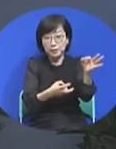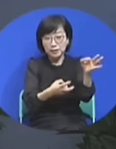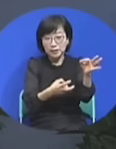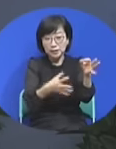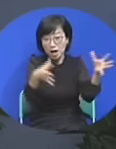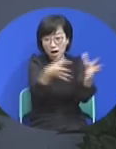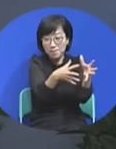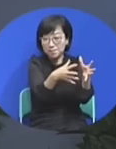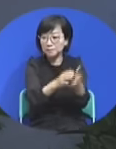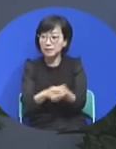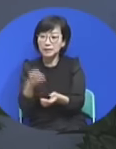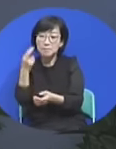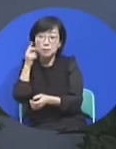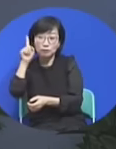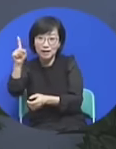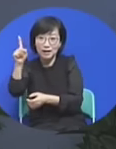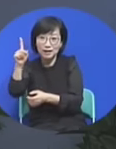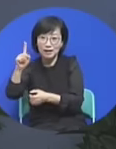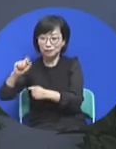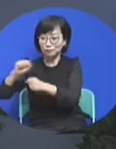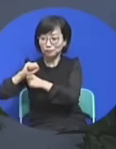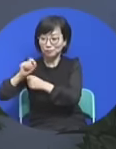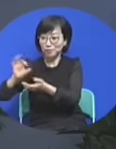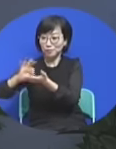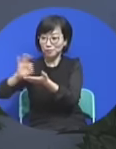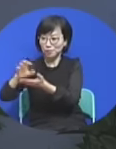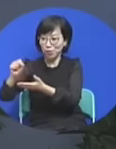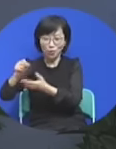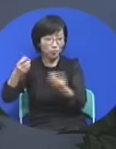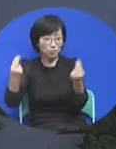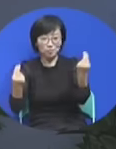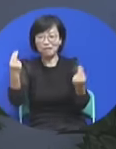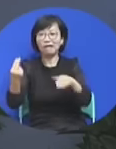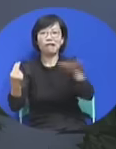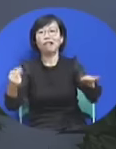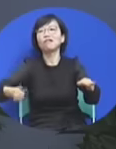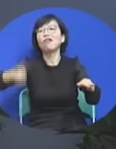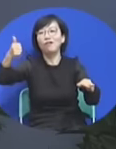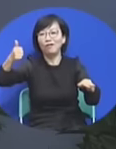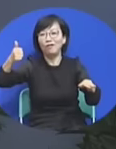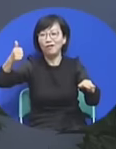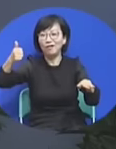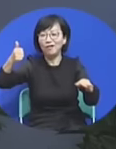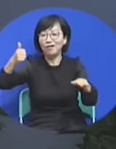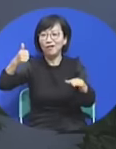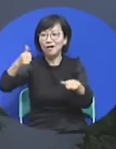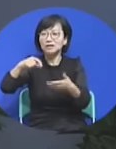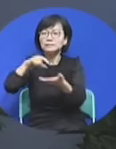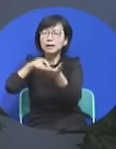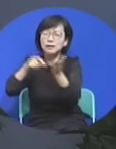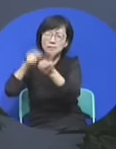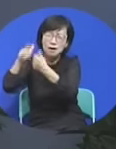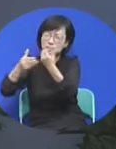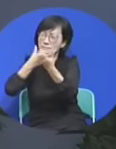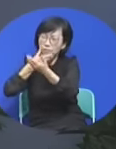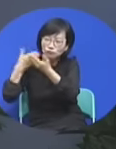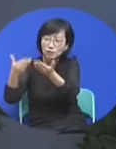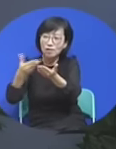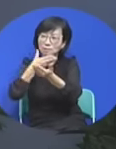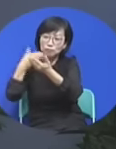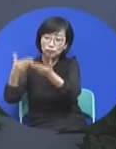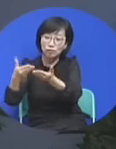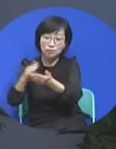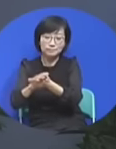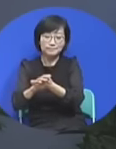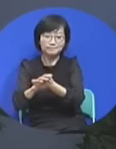spending is more than all the European countries combined. 자, 앞으로 그러면 이 복음의 주역 국가를 어디로 하나님이 하실 것인가? Then in the